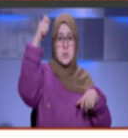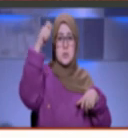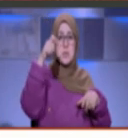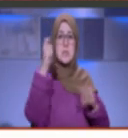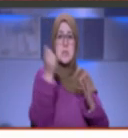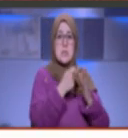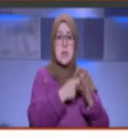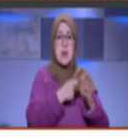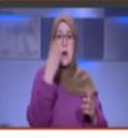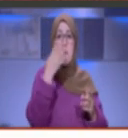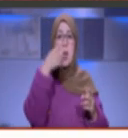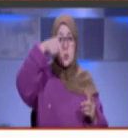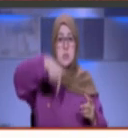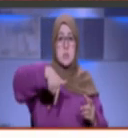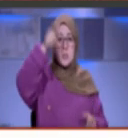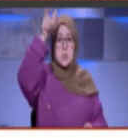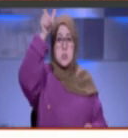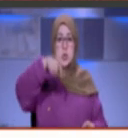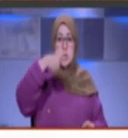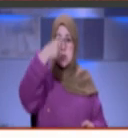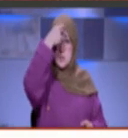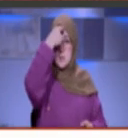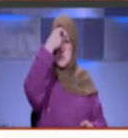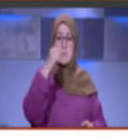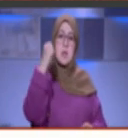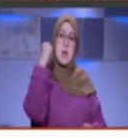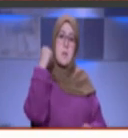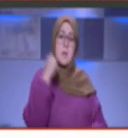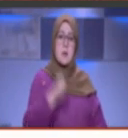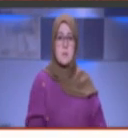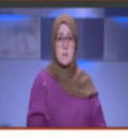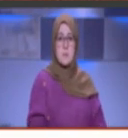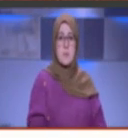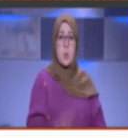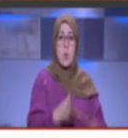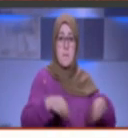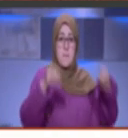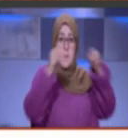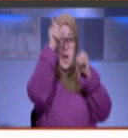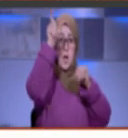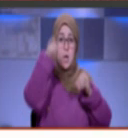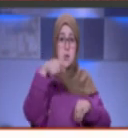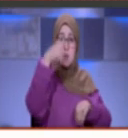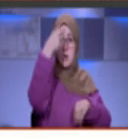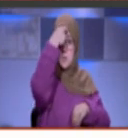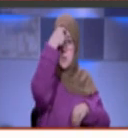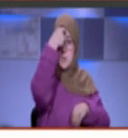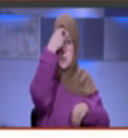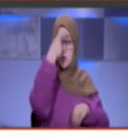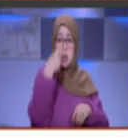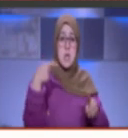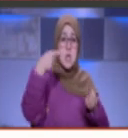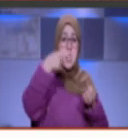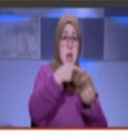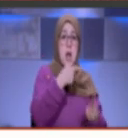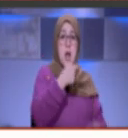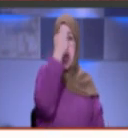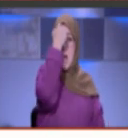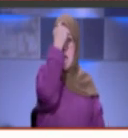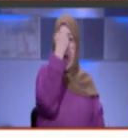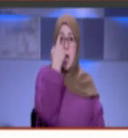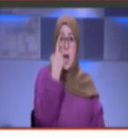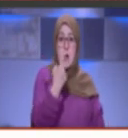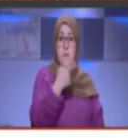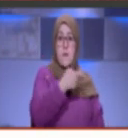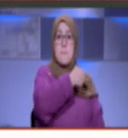إصابة جديدة على مدار الساعات 24 الأخيرة، ليرتفع بذلك عدد الإصابات المسجلة في المغرب ل